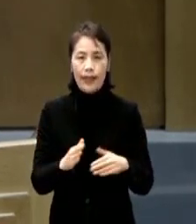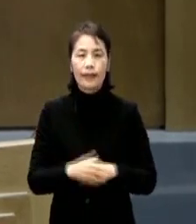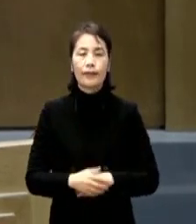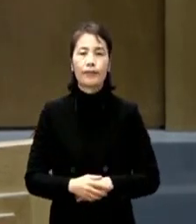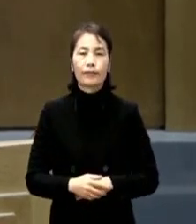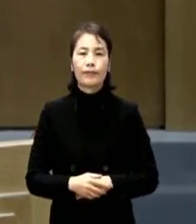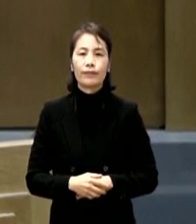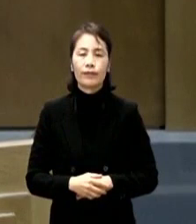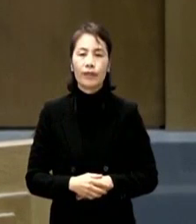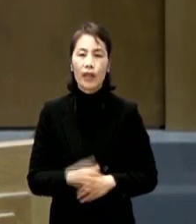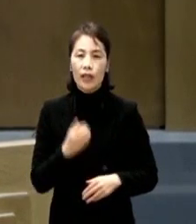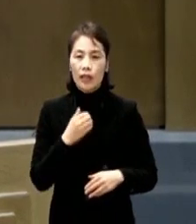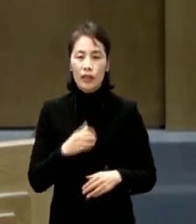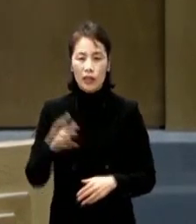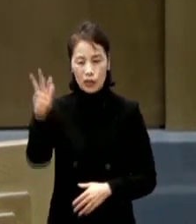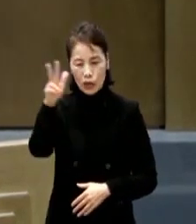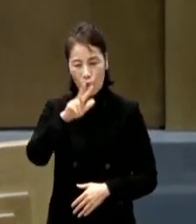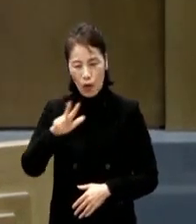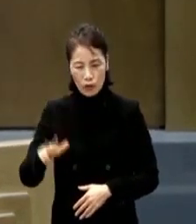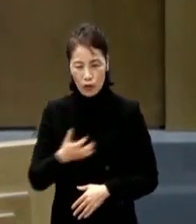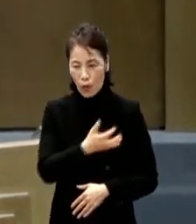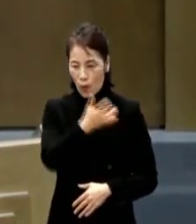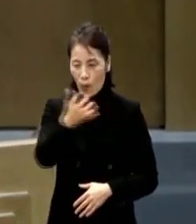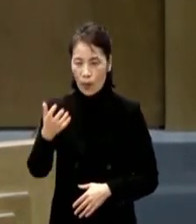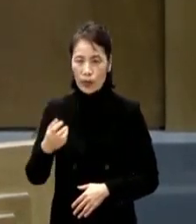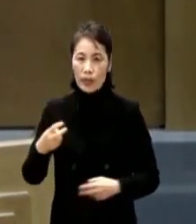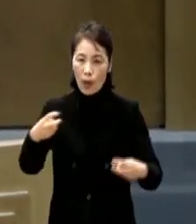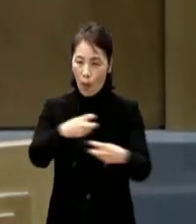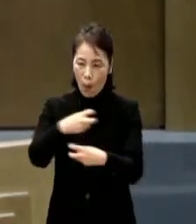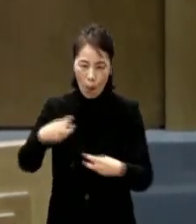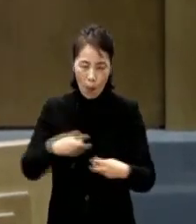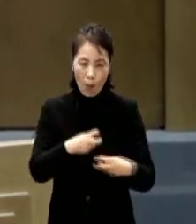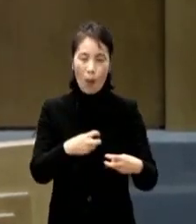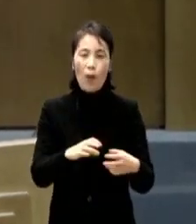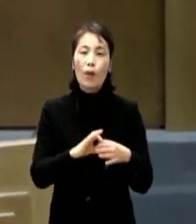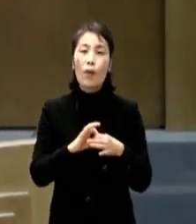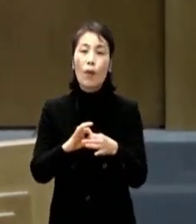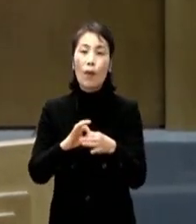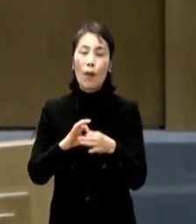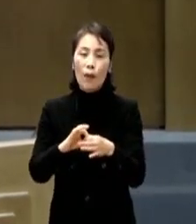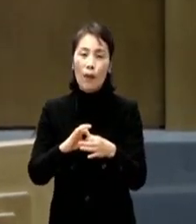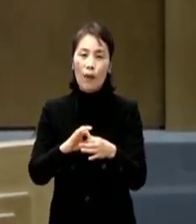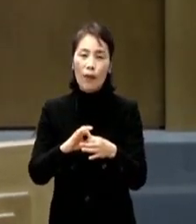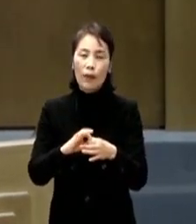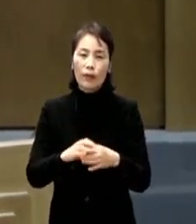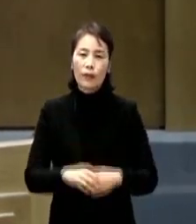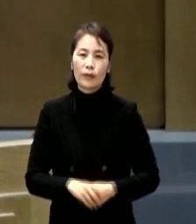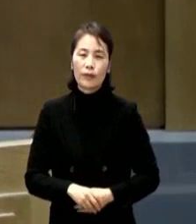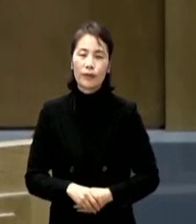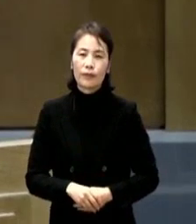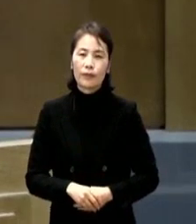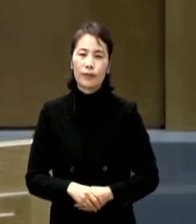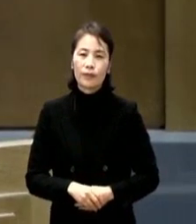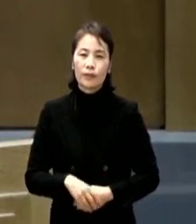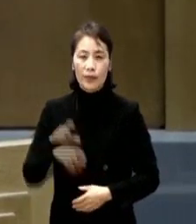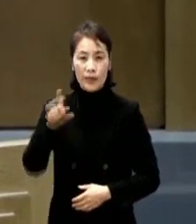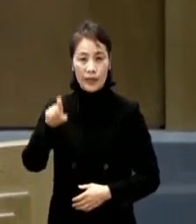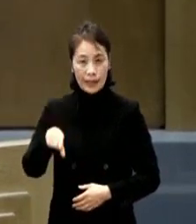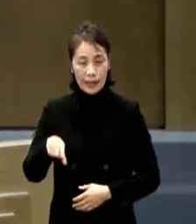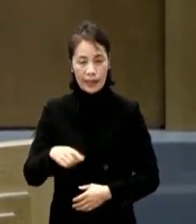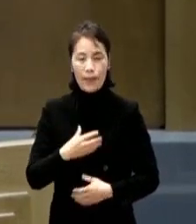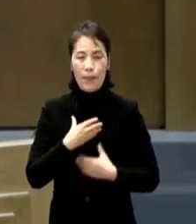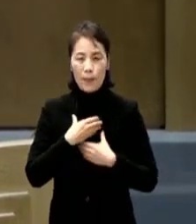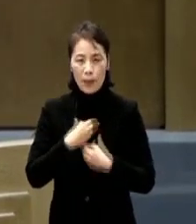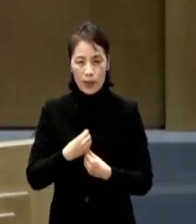전국 교통카드, 모든 대중교통수단을 이용할 수 있는 만능 교통카드,